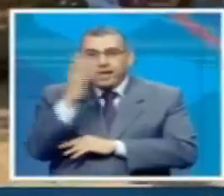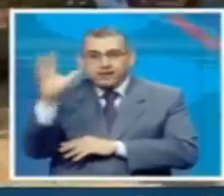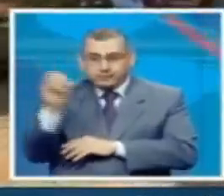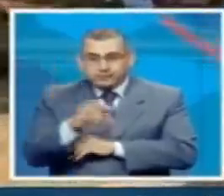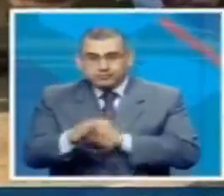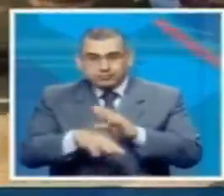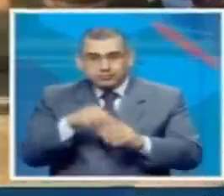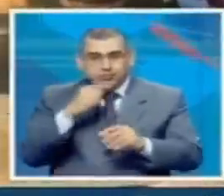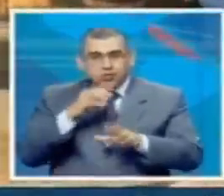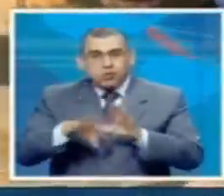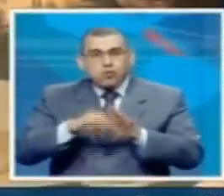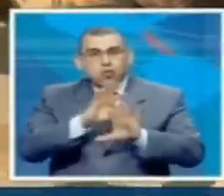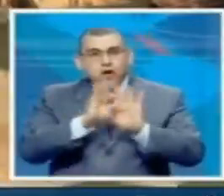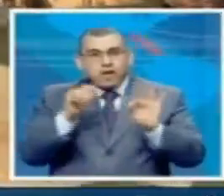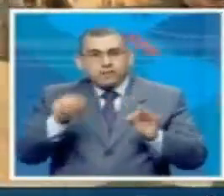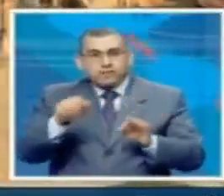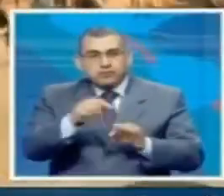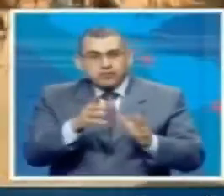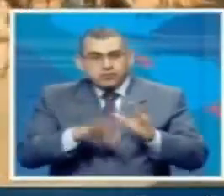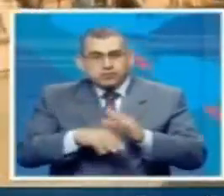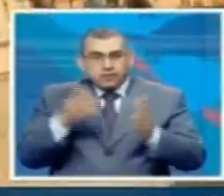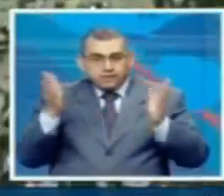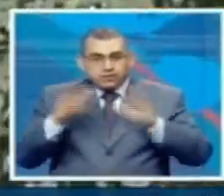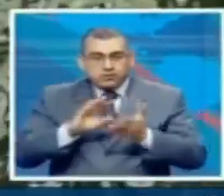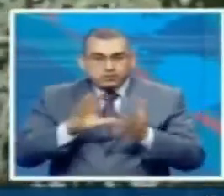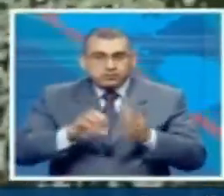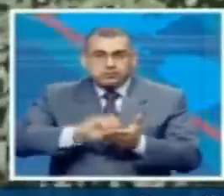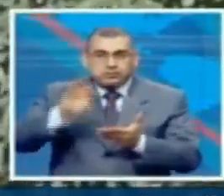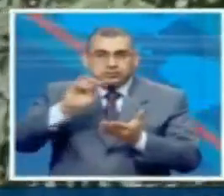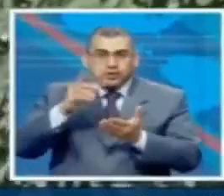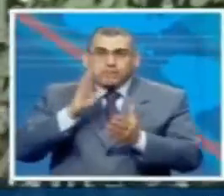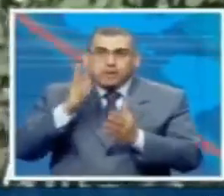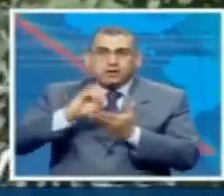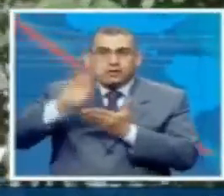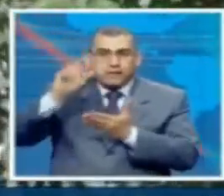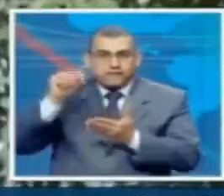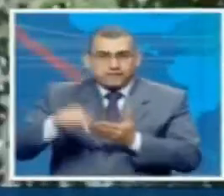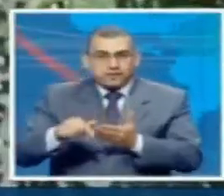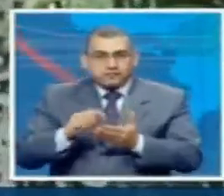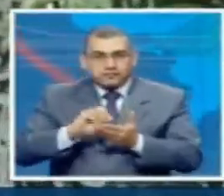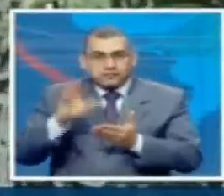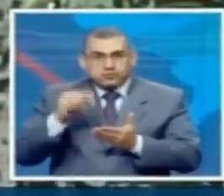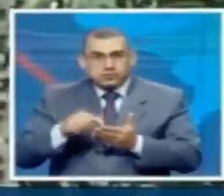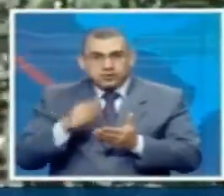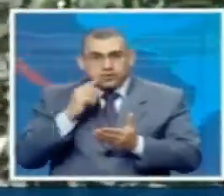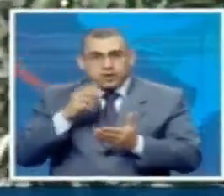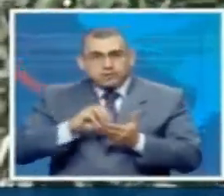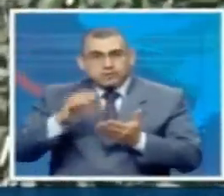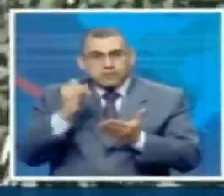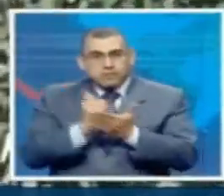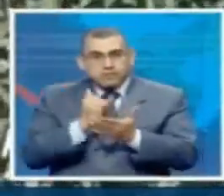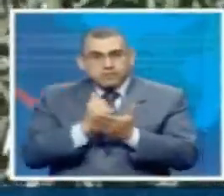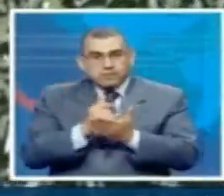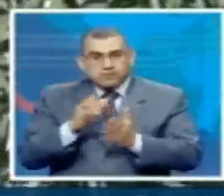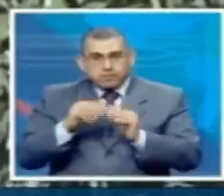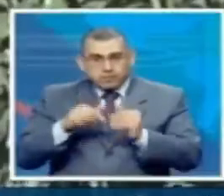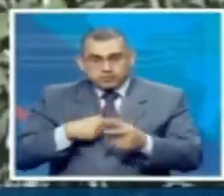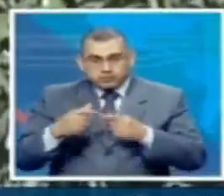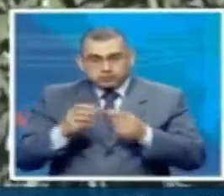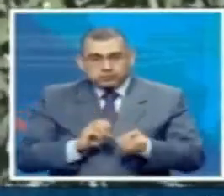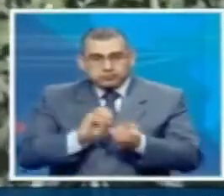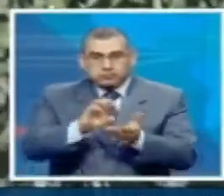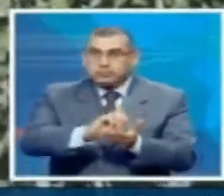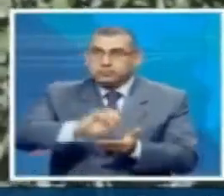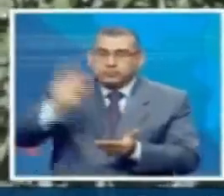معظم المنتجات دي بيتم حاليا تصديرها للخارج من خلال يعني مصادر او اليات التسويق اللي